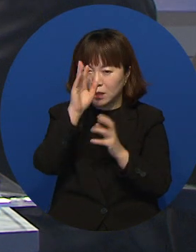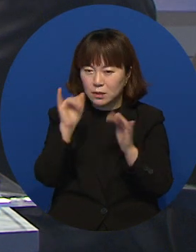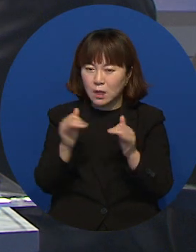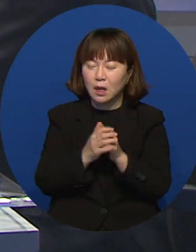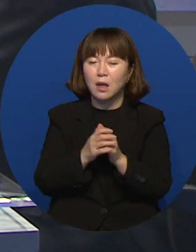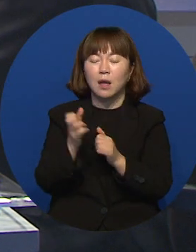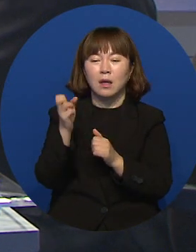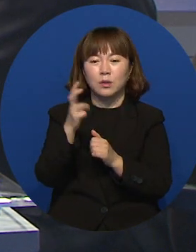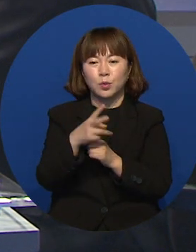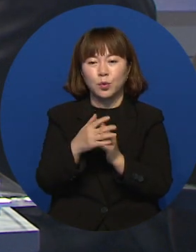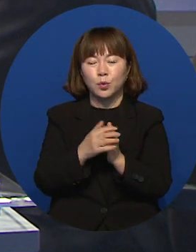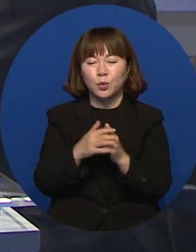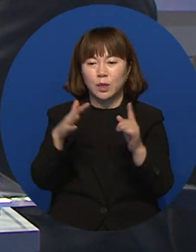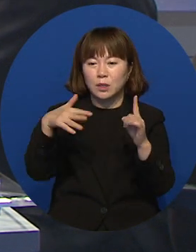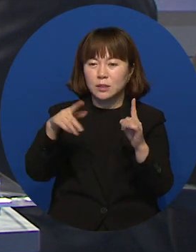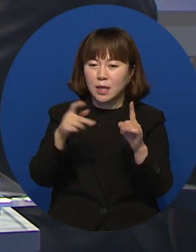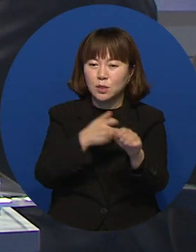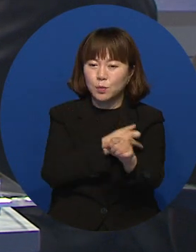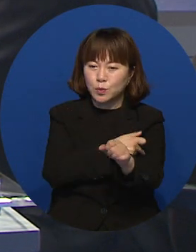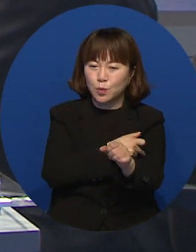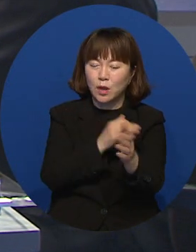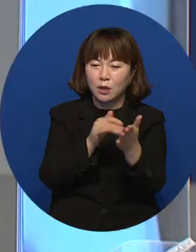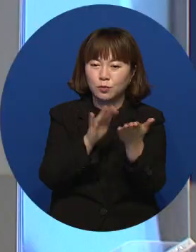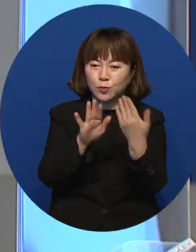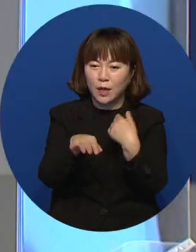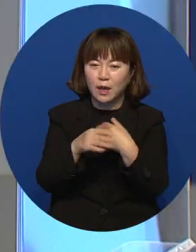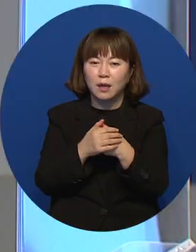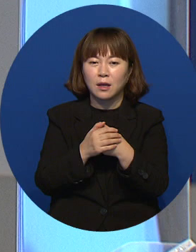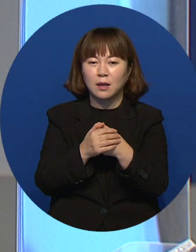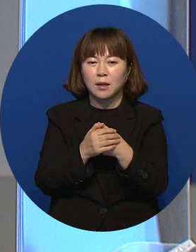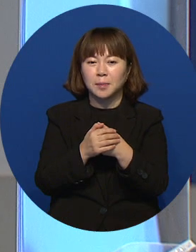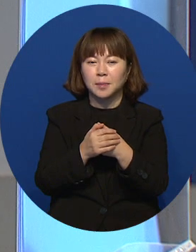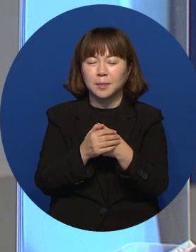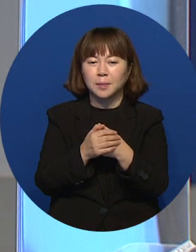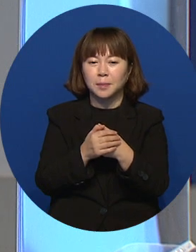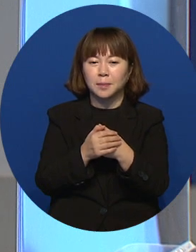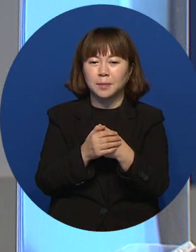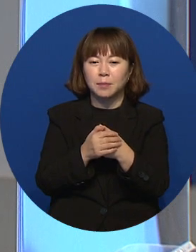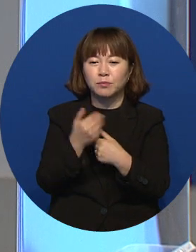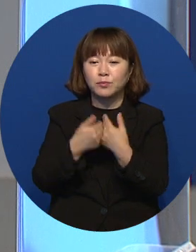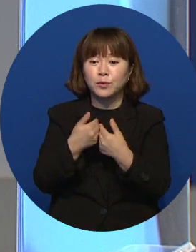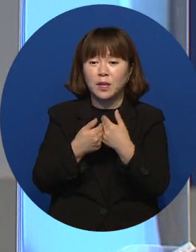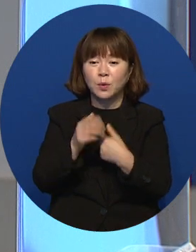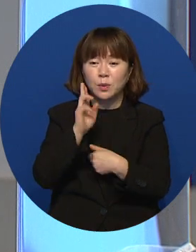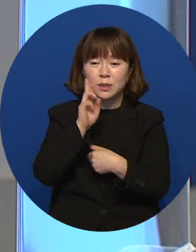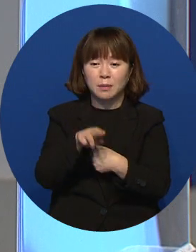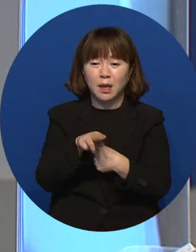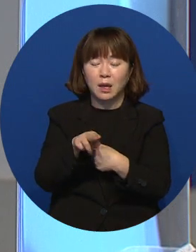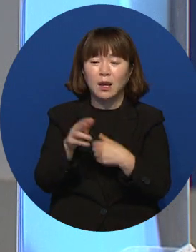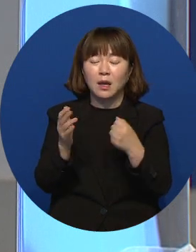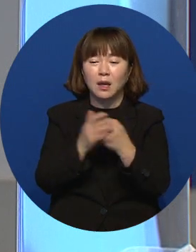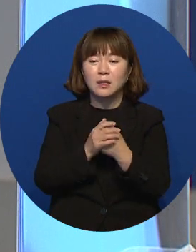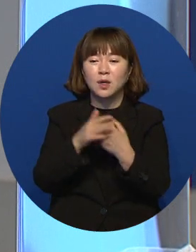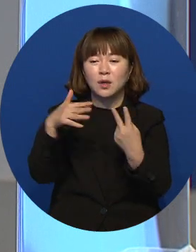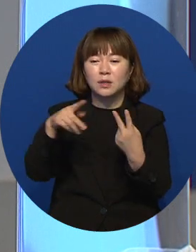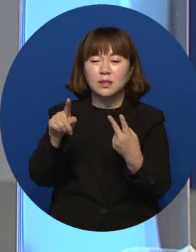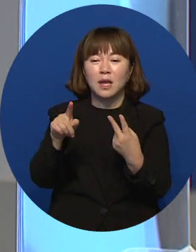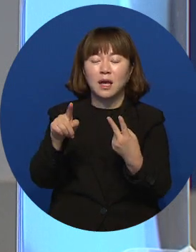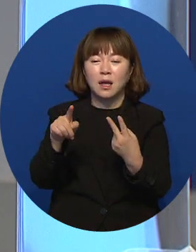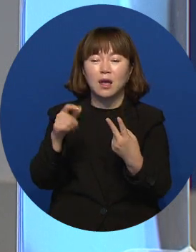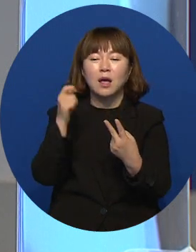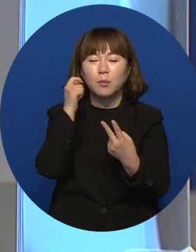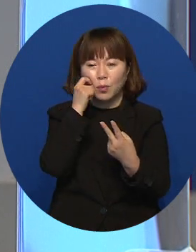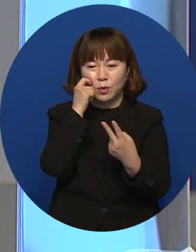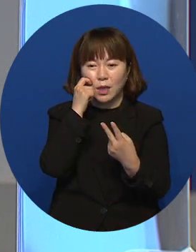특히 또 1차 접종을 했는데 뭐 뭐 이쪽 부작용이 나타난다 그래서 온갖 정품 저를 위해서 는 예외적으로